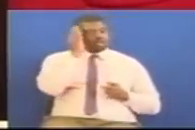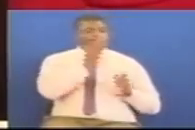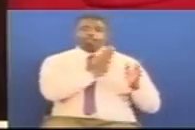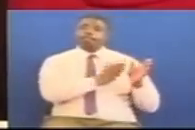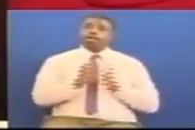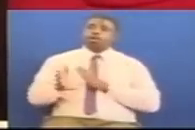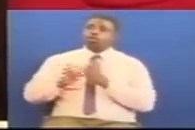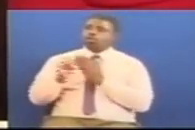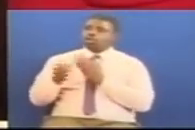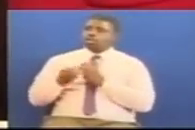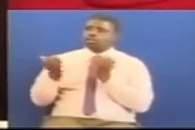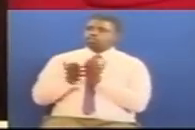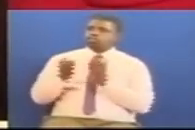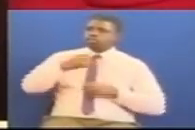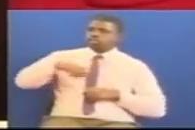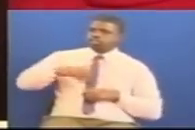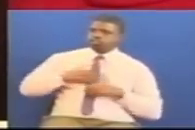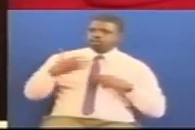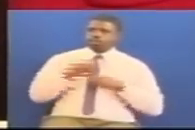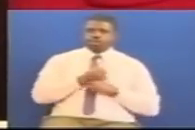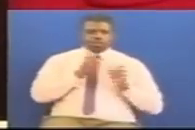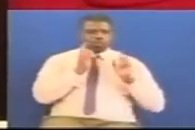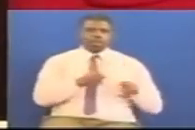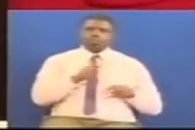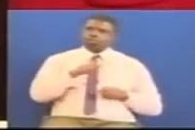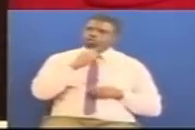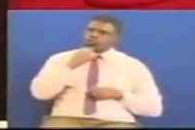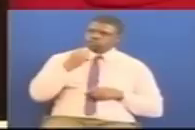kuhakikisha sasa shule zetu zinapata walimu wa physics wa kutosha?